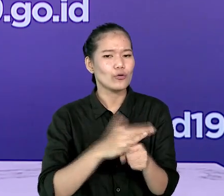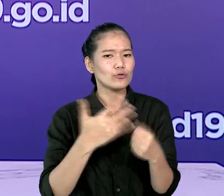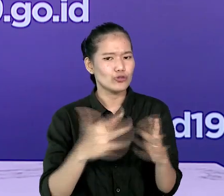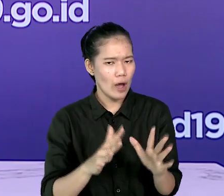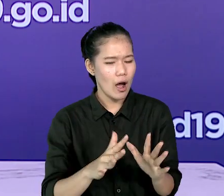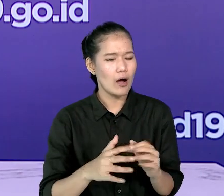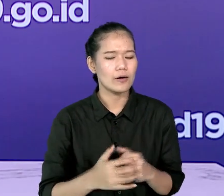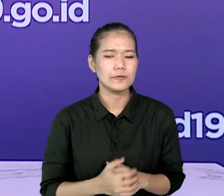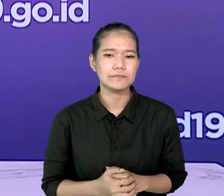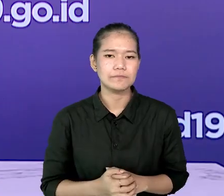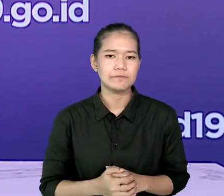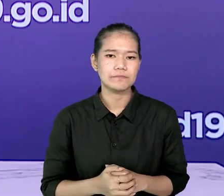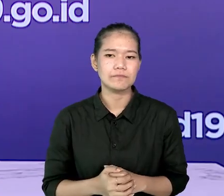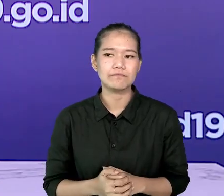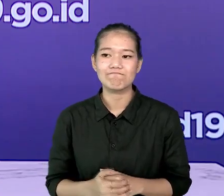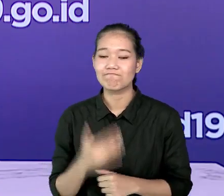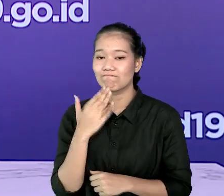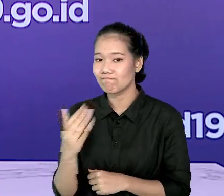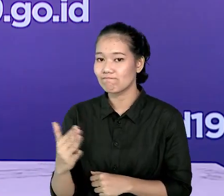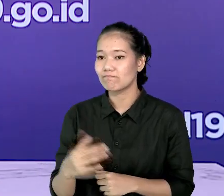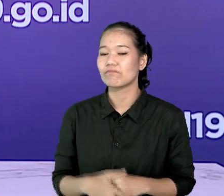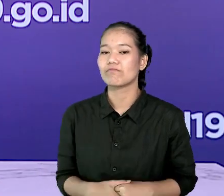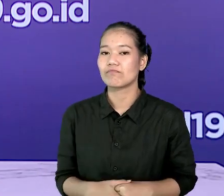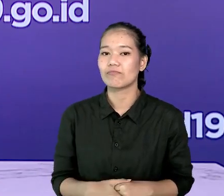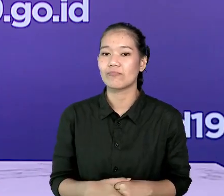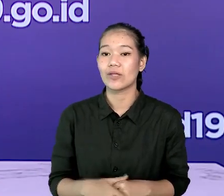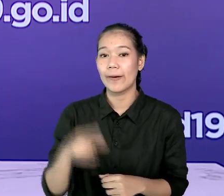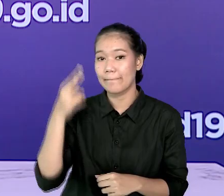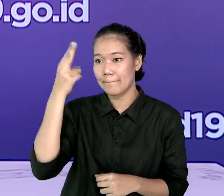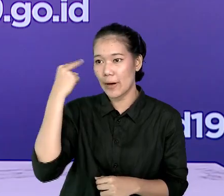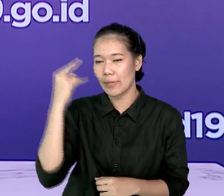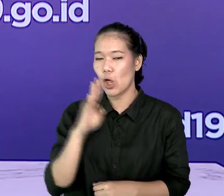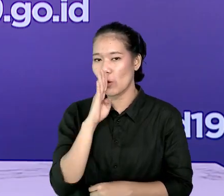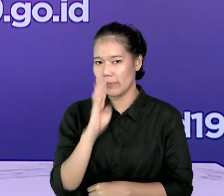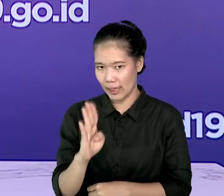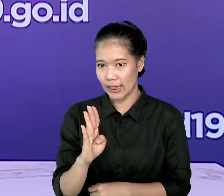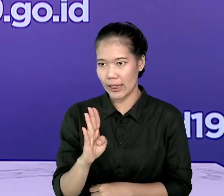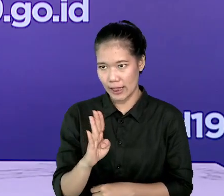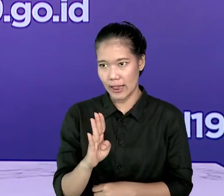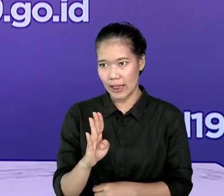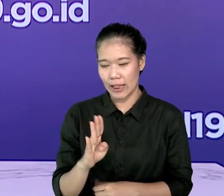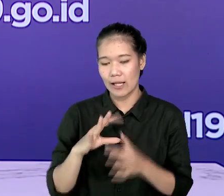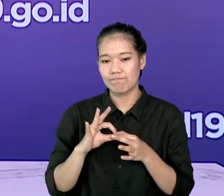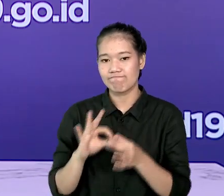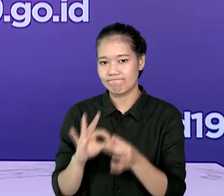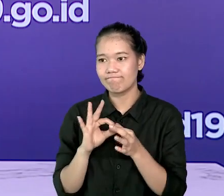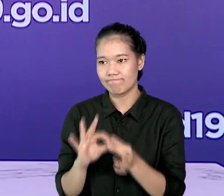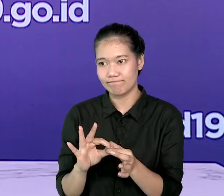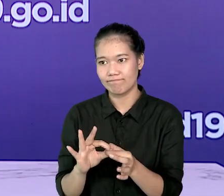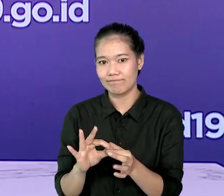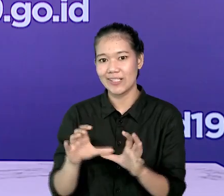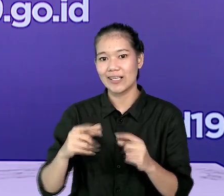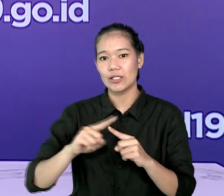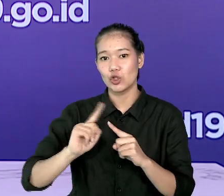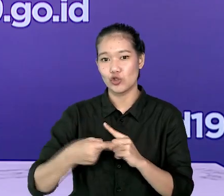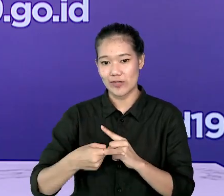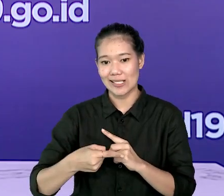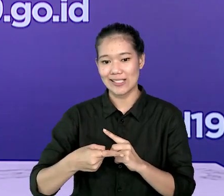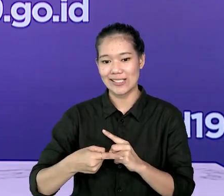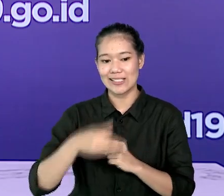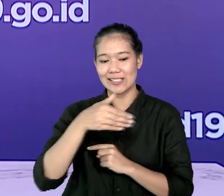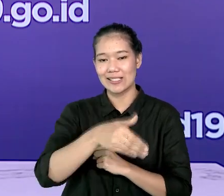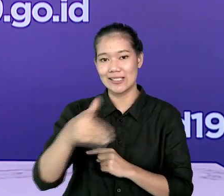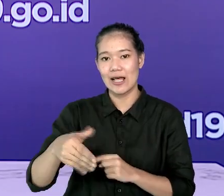Peduli Lindungi? Terima kasih. Pemerintah berkomitmen dengan kerjasama bersama Satgas di fasilitas